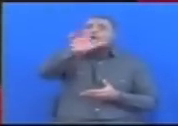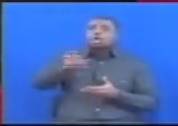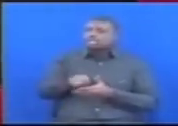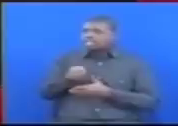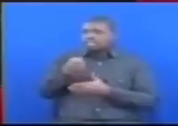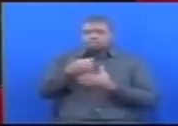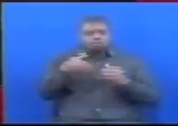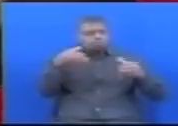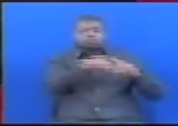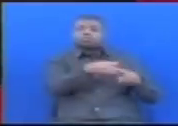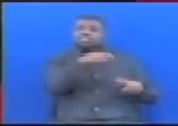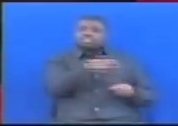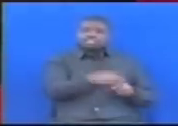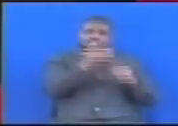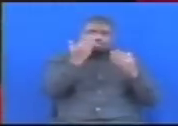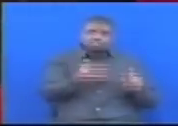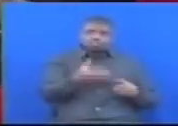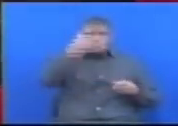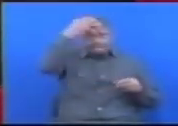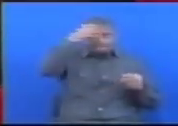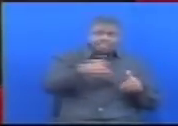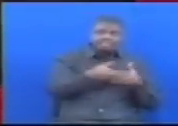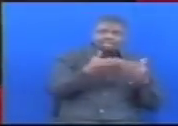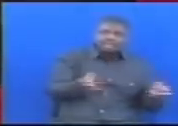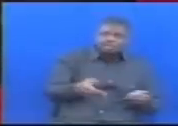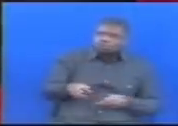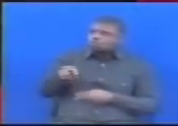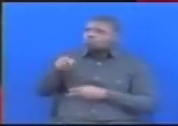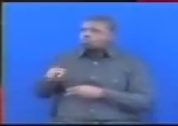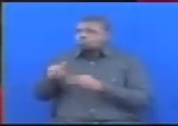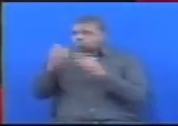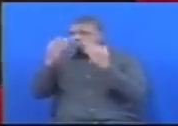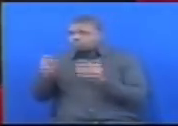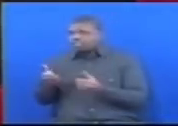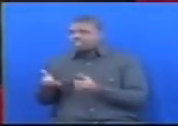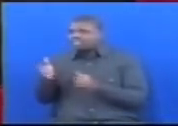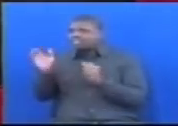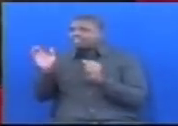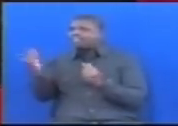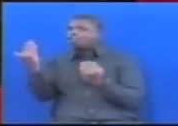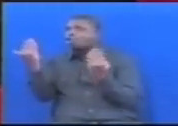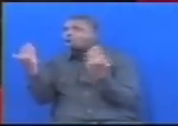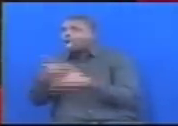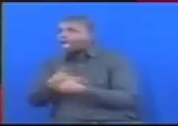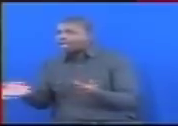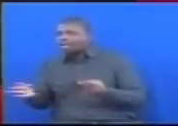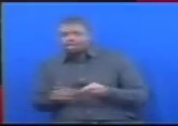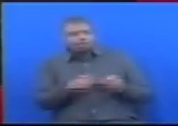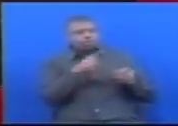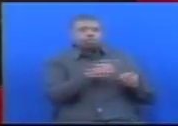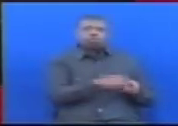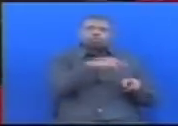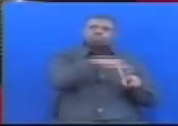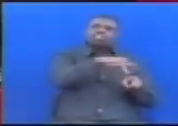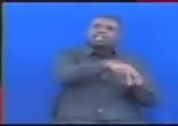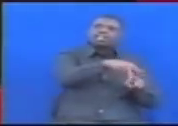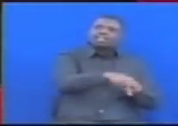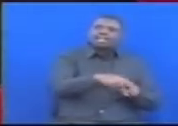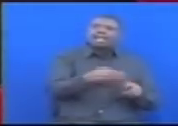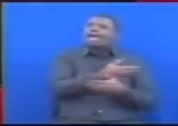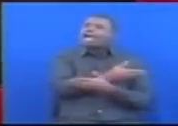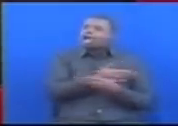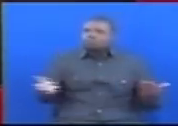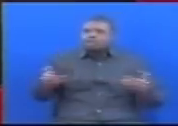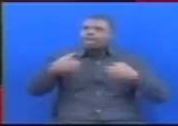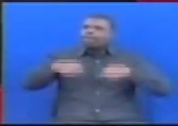kwenye kundi hilo, sijui huyu ana helmet, sijui huyu ana saidimira, sijui huyu amepakia mshikaki,